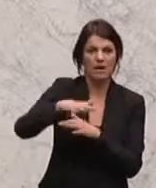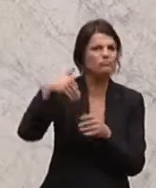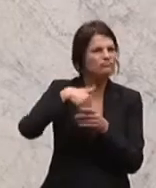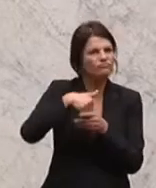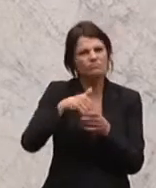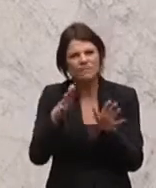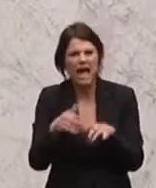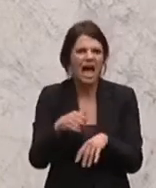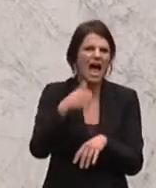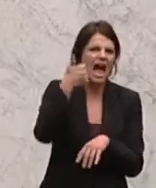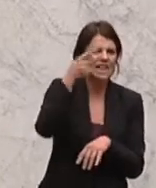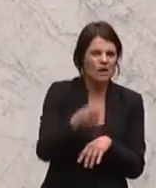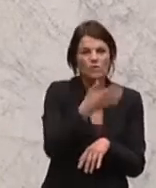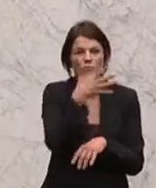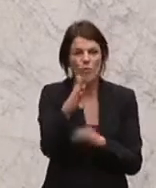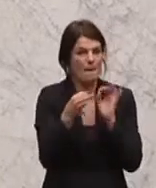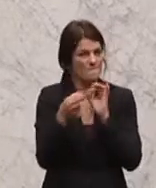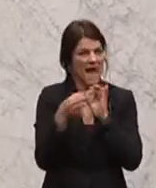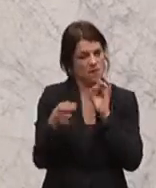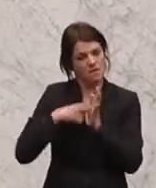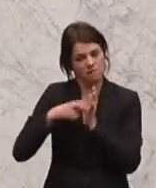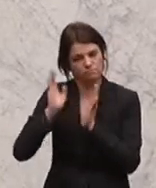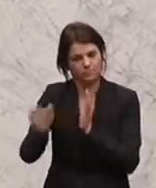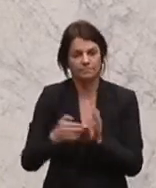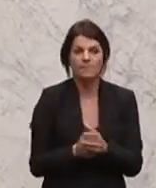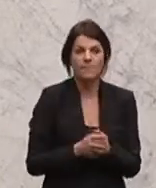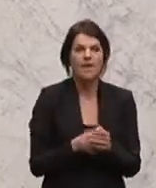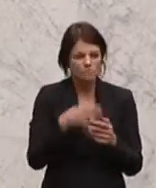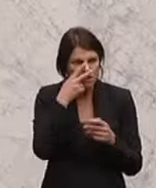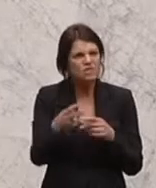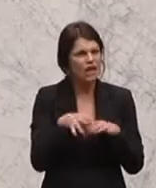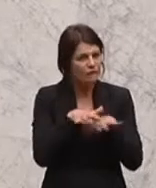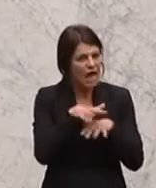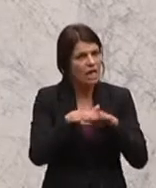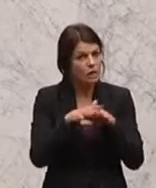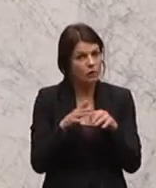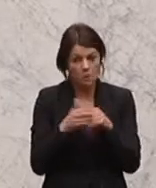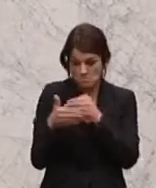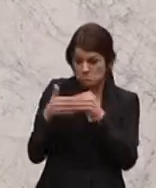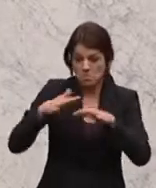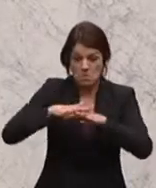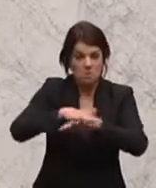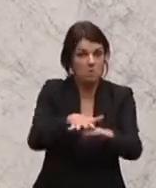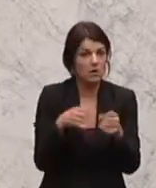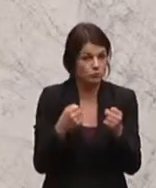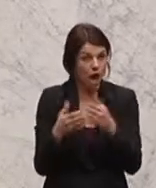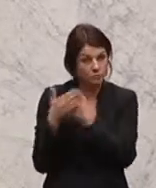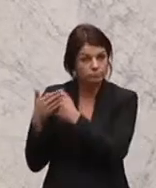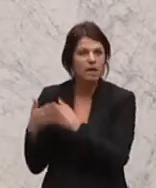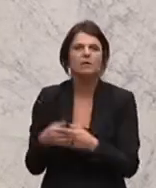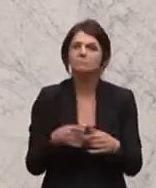circa innerhalb von 1500 Metern. Dieses dichte Netz zeigt sich